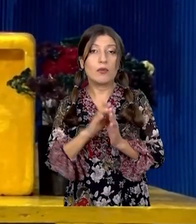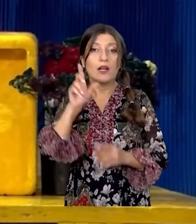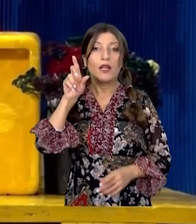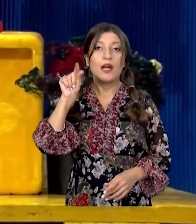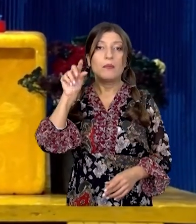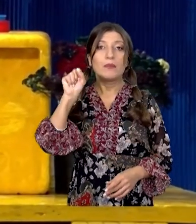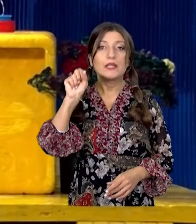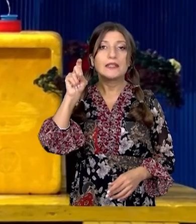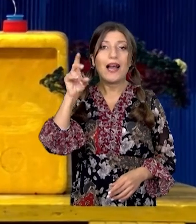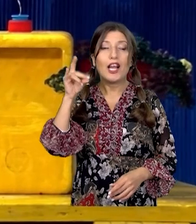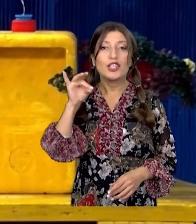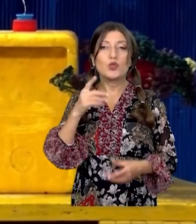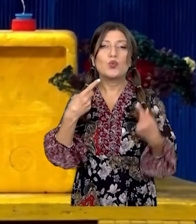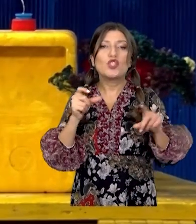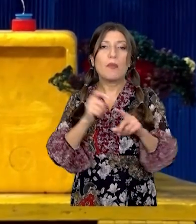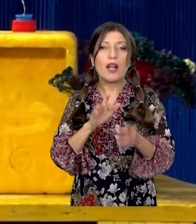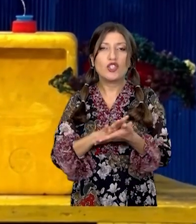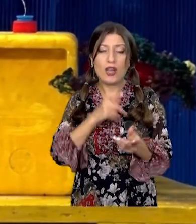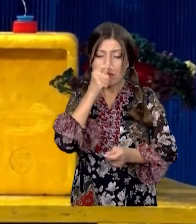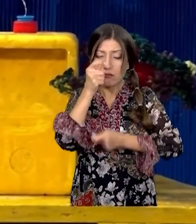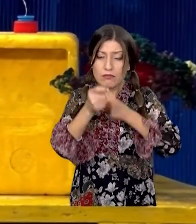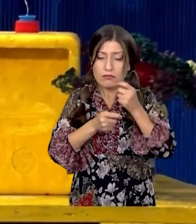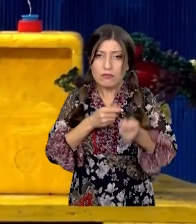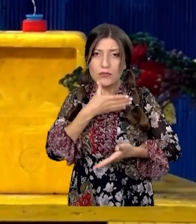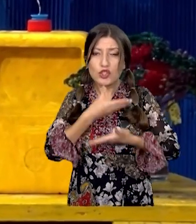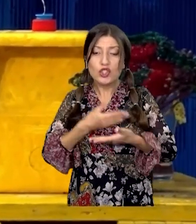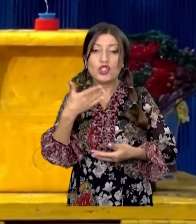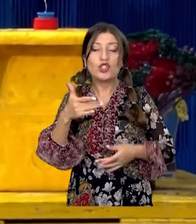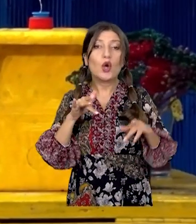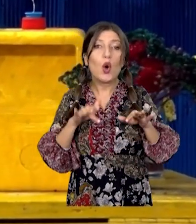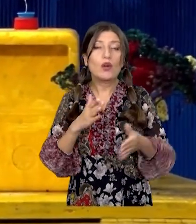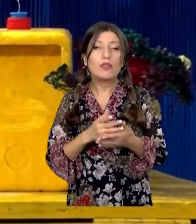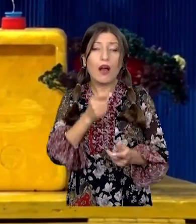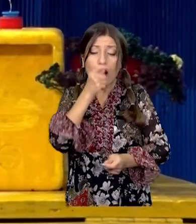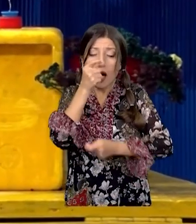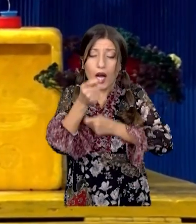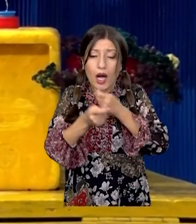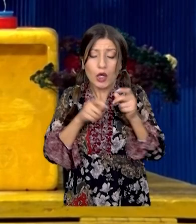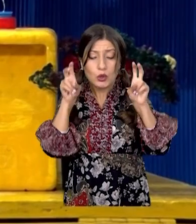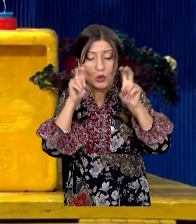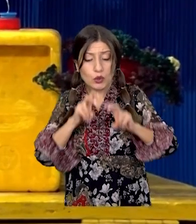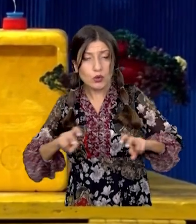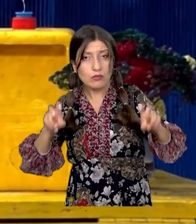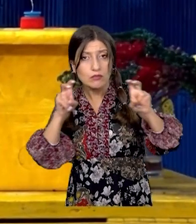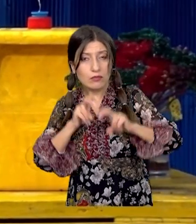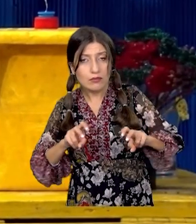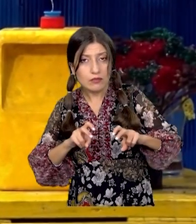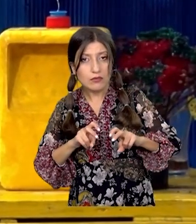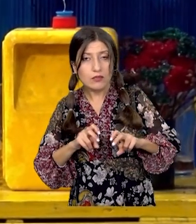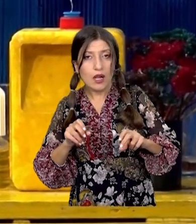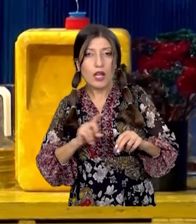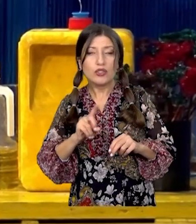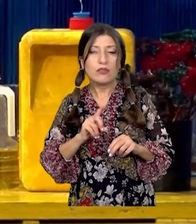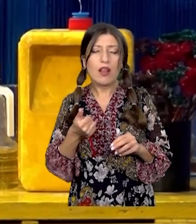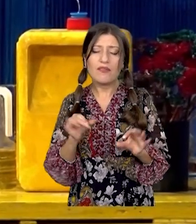խնդրում, բացախնդրությունն ուրիշ բան է, դա նշանակում է իրագործել քեզ վերապահվածը մանրակրկիտ կերպով և